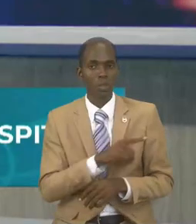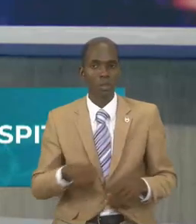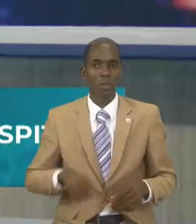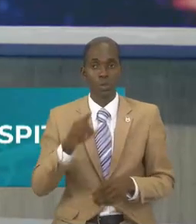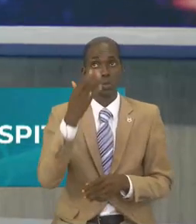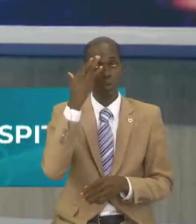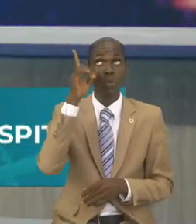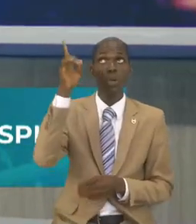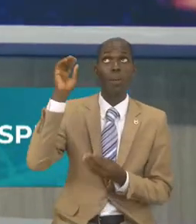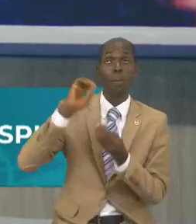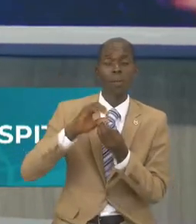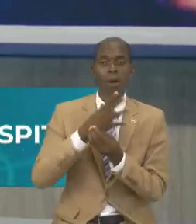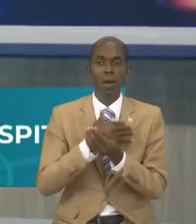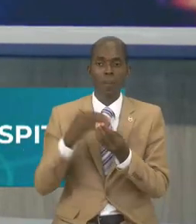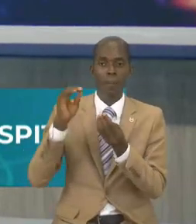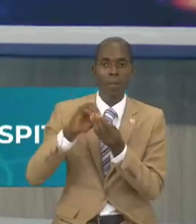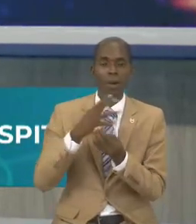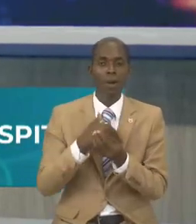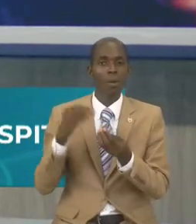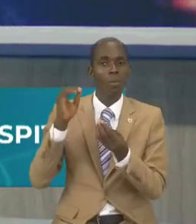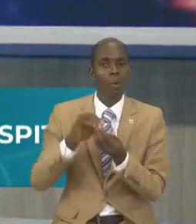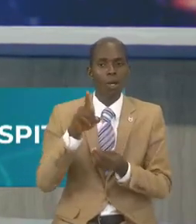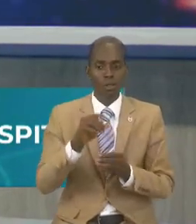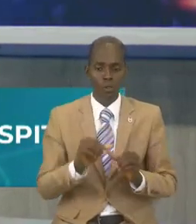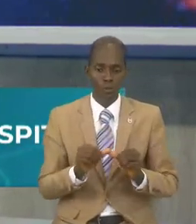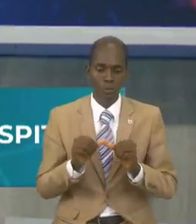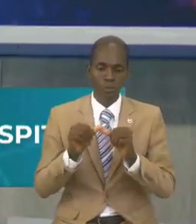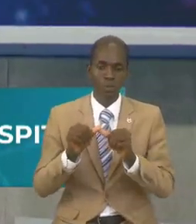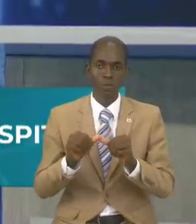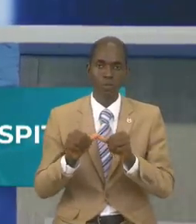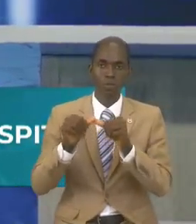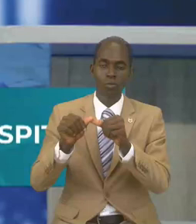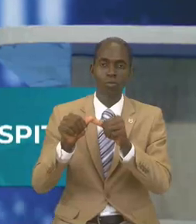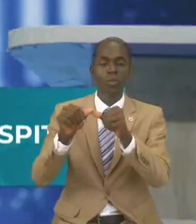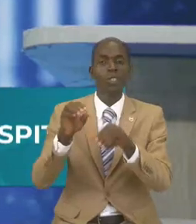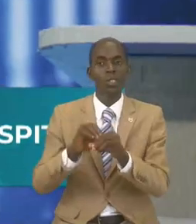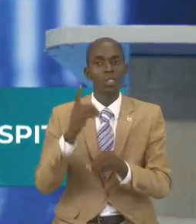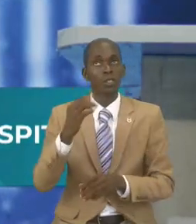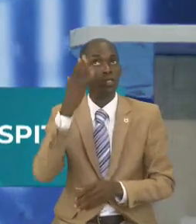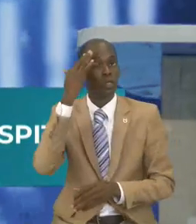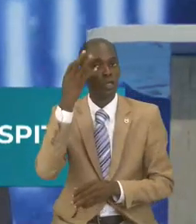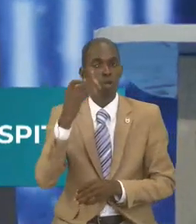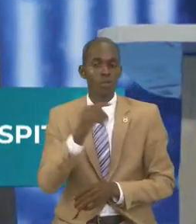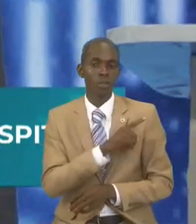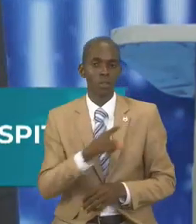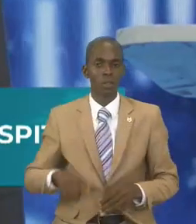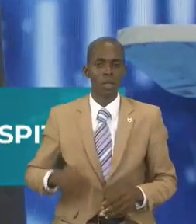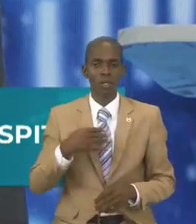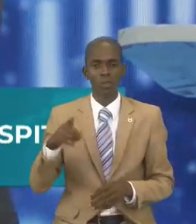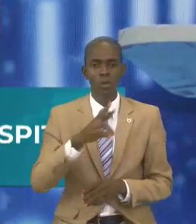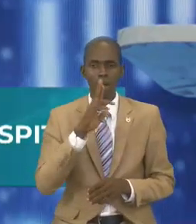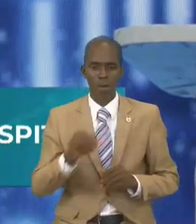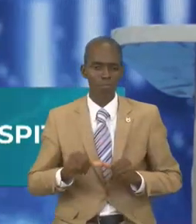Seigneur et tu le connais davantage, davantage, et tu avances dans la connaissance du Seigneur et tu